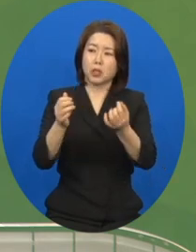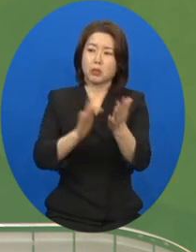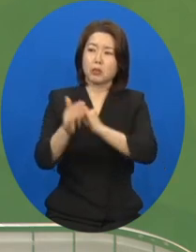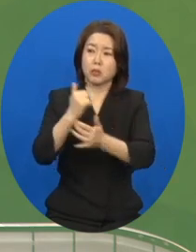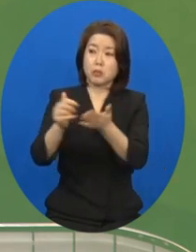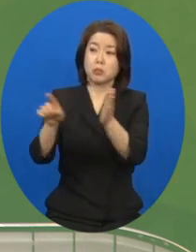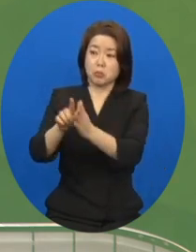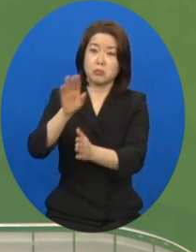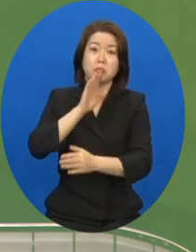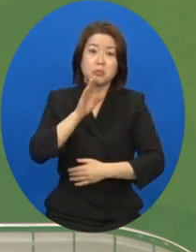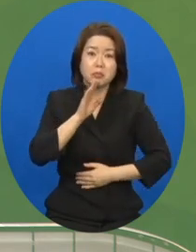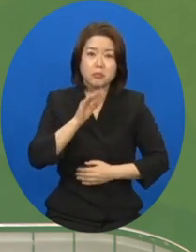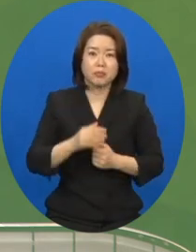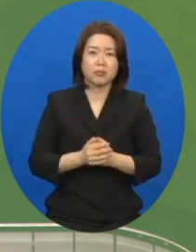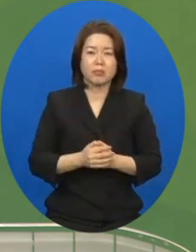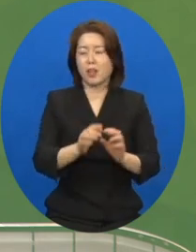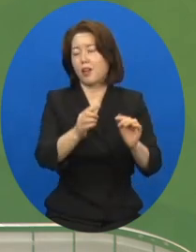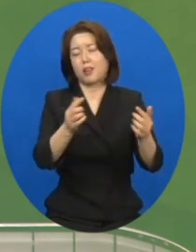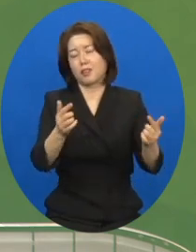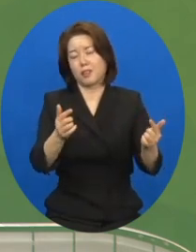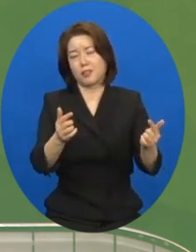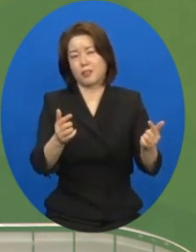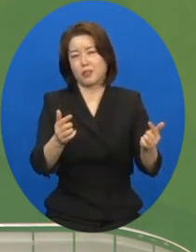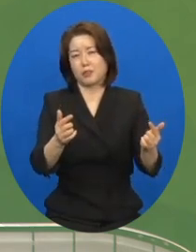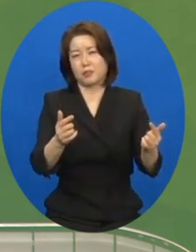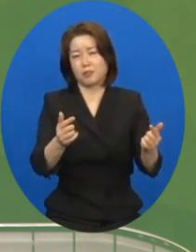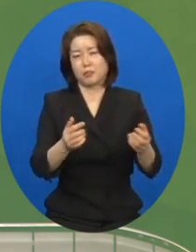믿겠지요. 근데 그렇지 않더라고요.